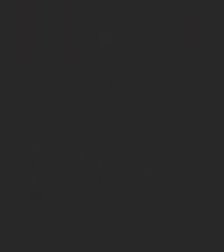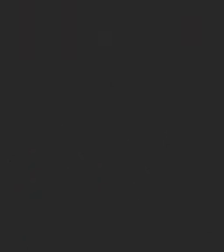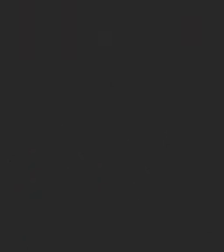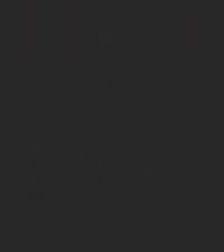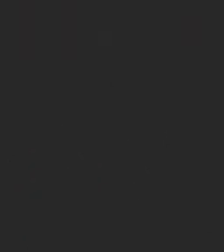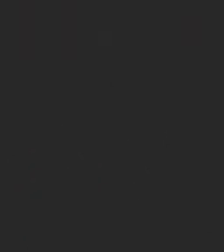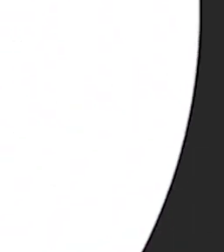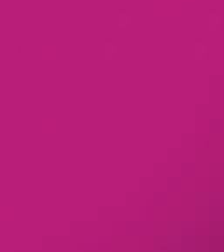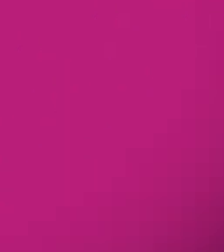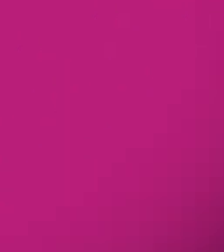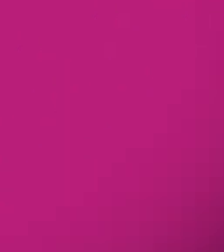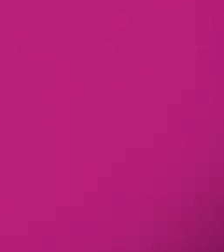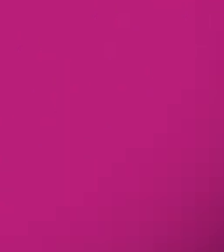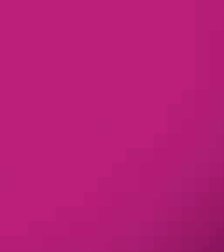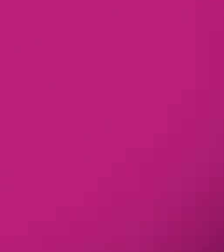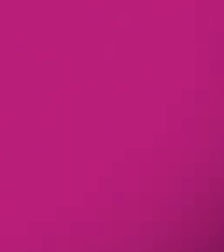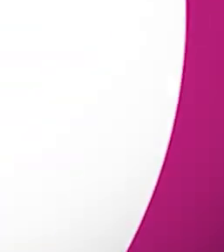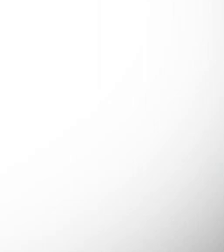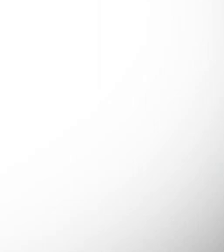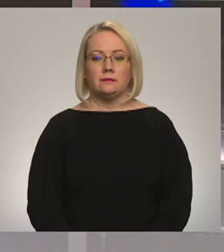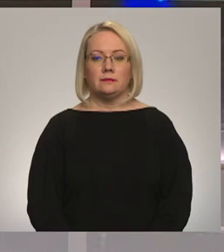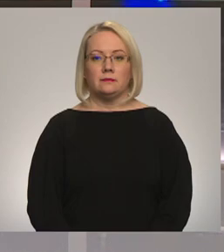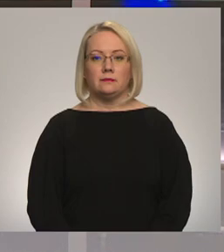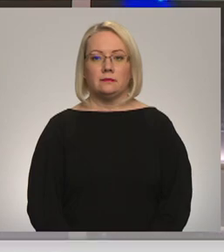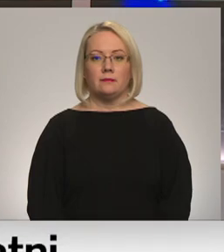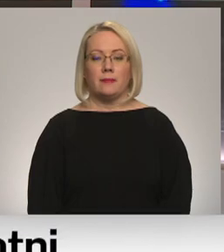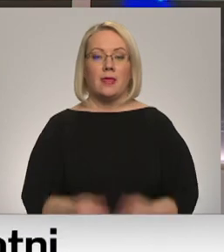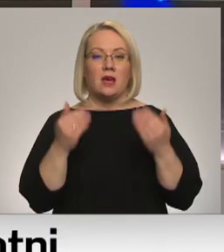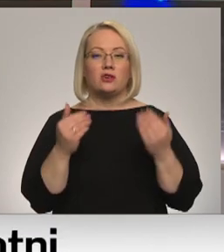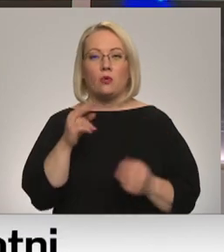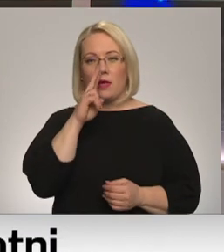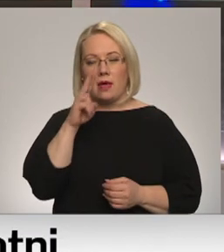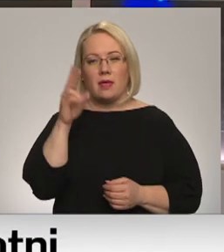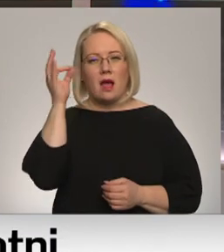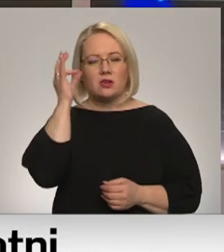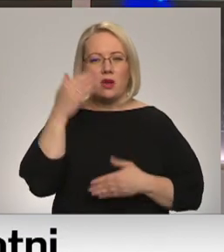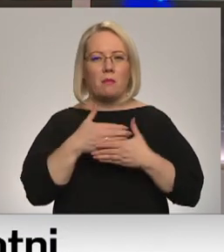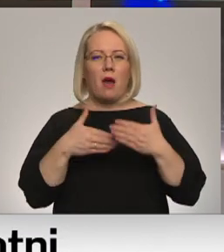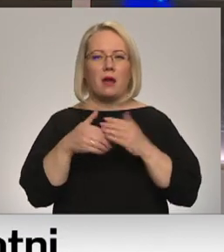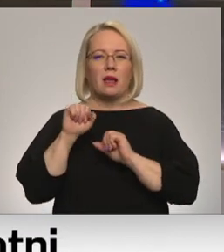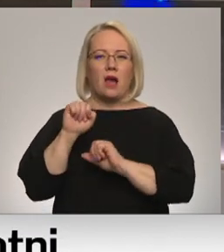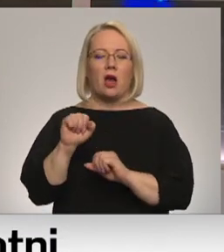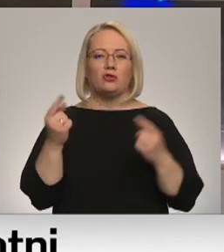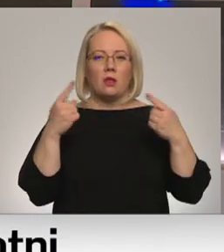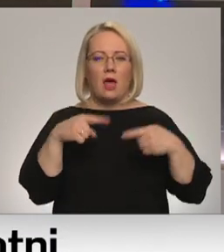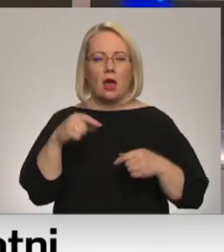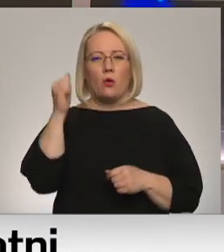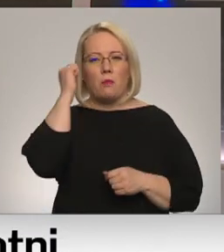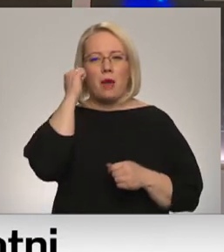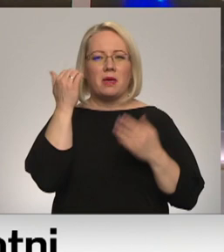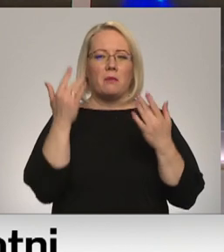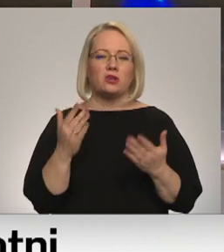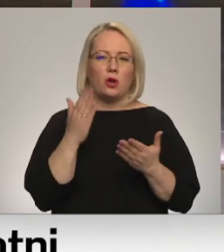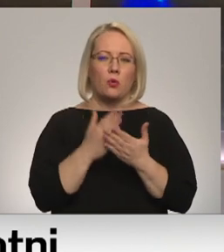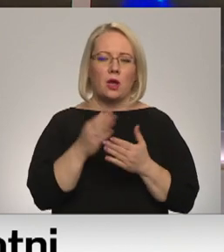Re! Viss ēters ir te! Šonedēļ, atceroties barikāžu laiku, piemiņas pasākumi notiek un